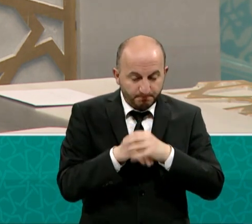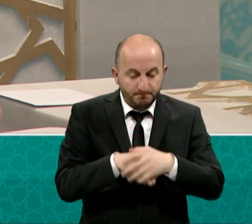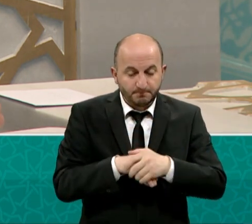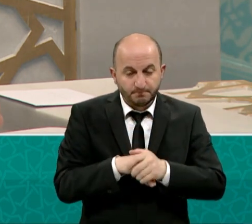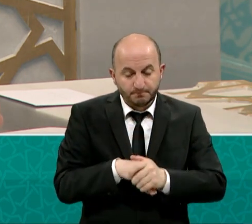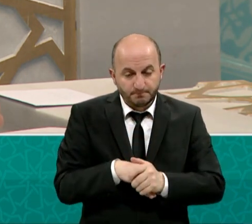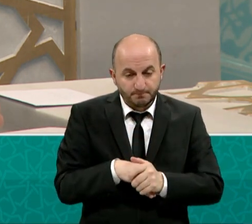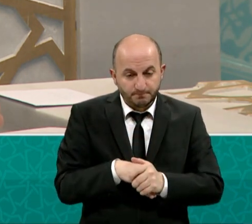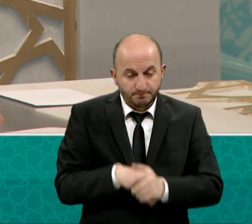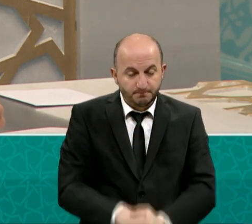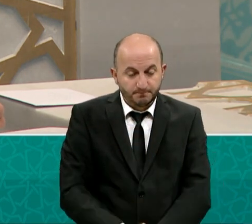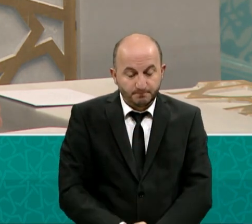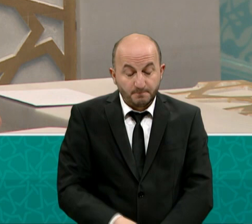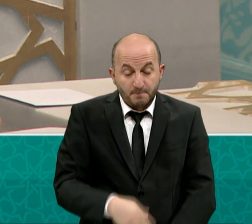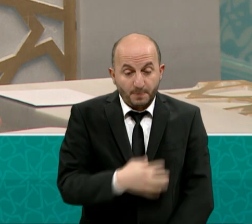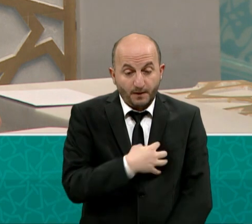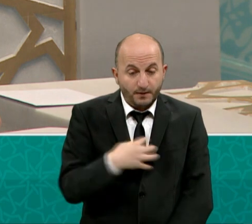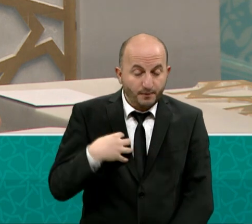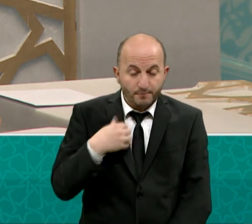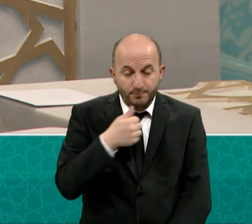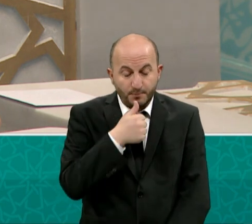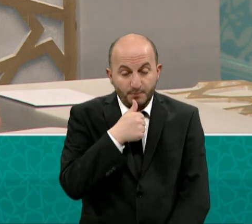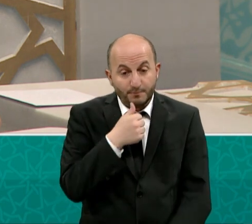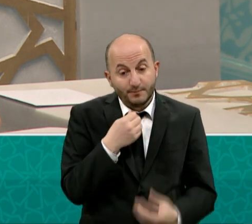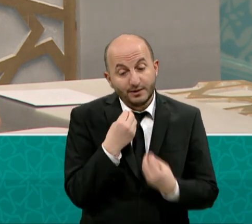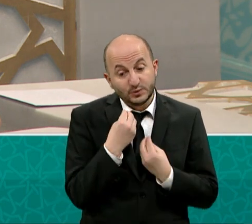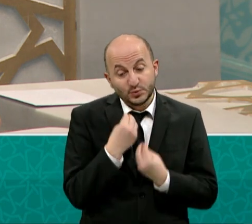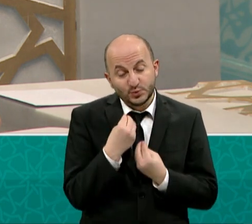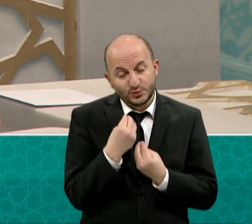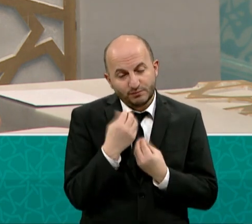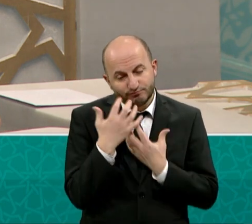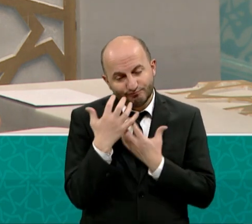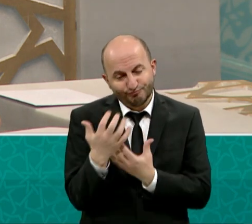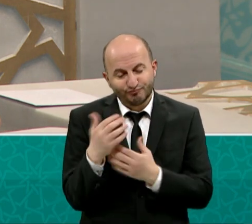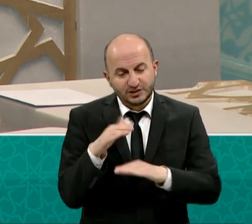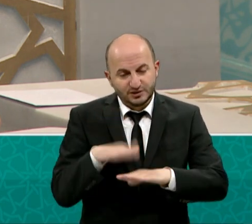valideyni ihsana, ana babaya ihsanla muamele edin.